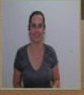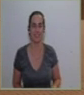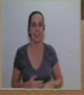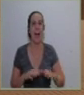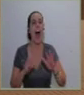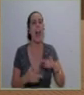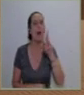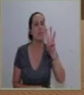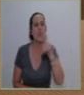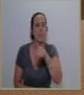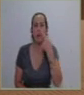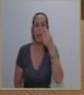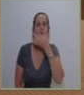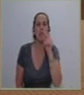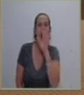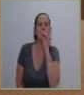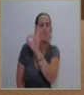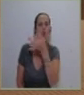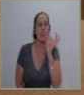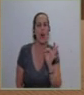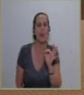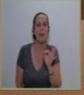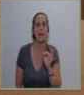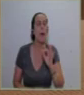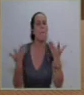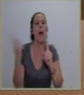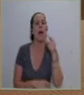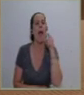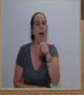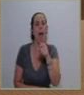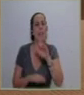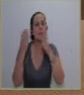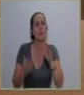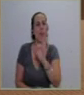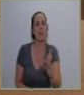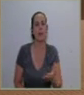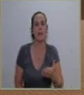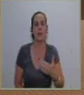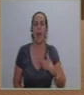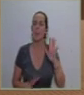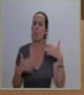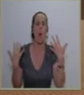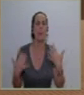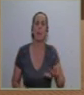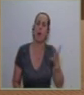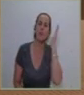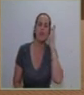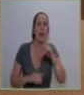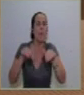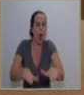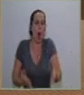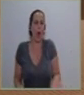למה של שימשון נראית יותר טוב? שימשון, ממה? שימשון, מה קרה אתה והסוכה? אני מאוד עייף, בוא פשוט נשען על